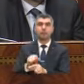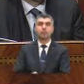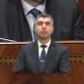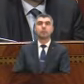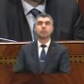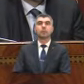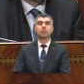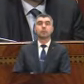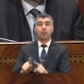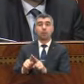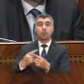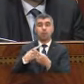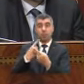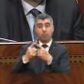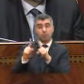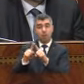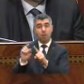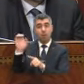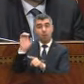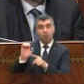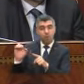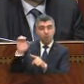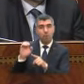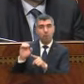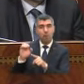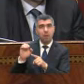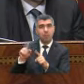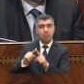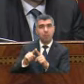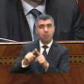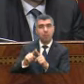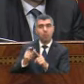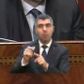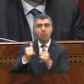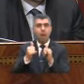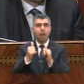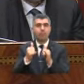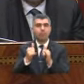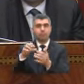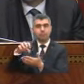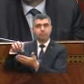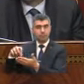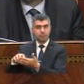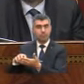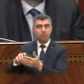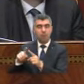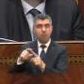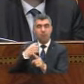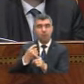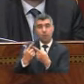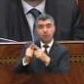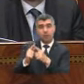وخاصة من شرق أوروبا ودول الخليج، كيف يعقل هذا طالب جامعي في أوكرانيا ولا في